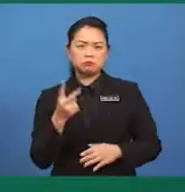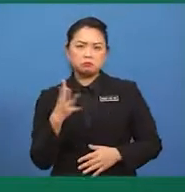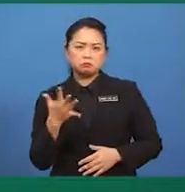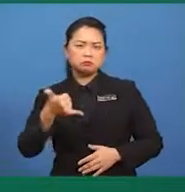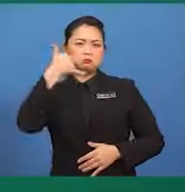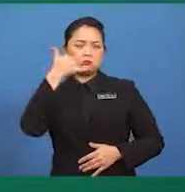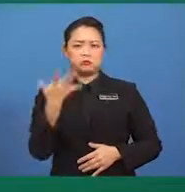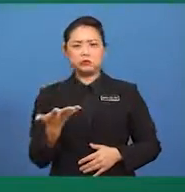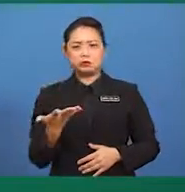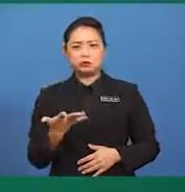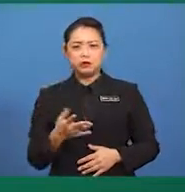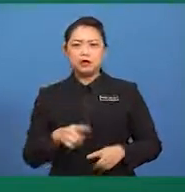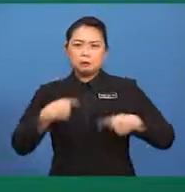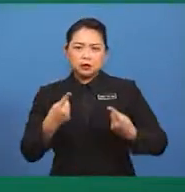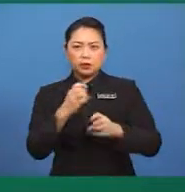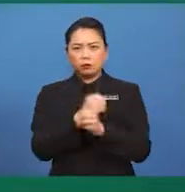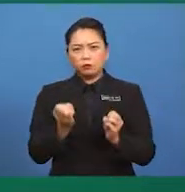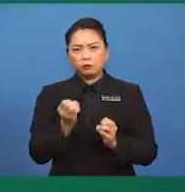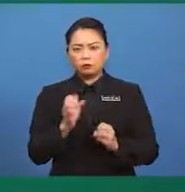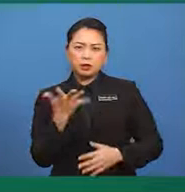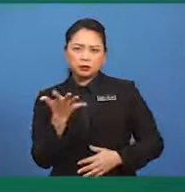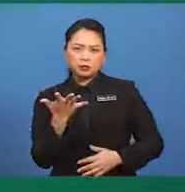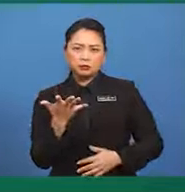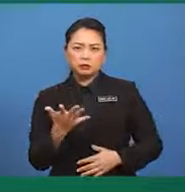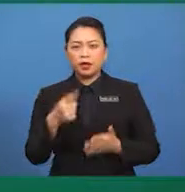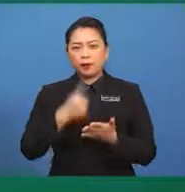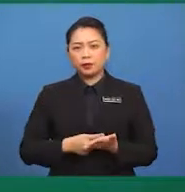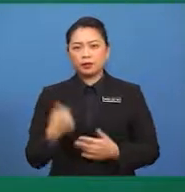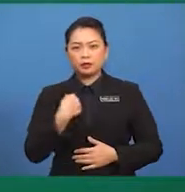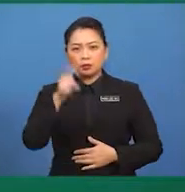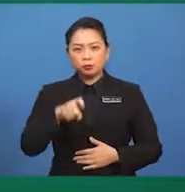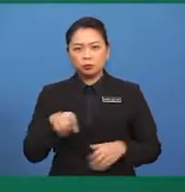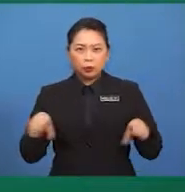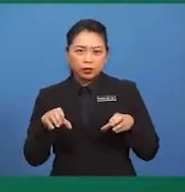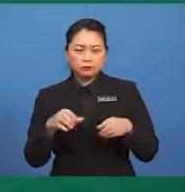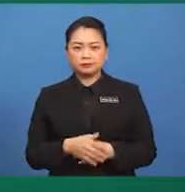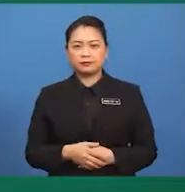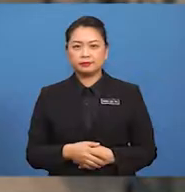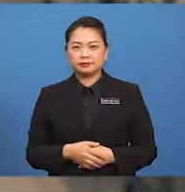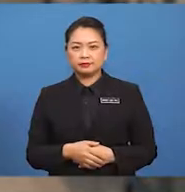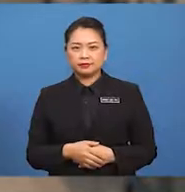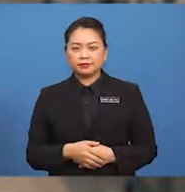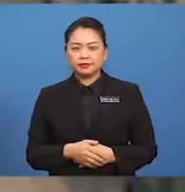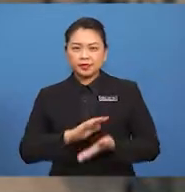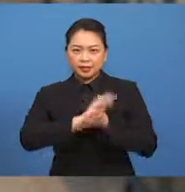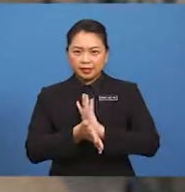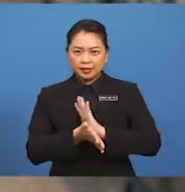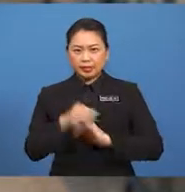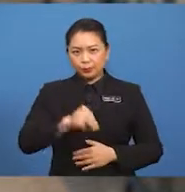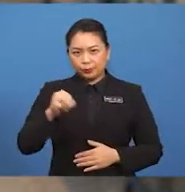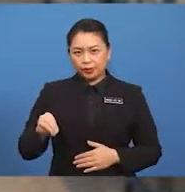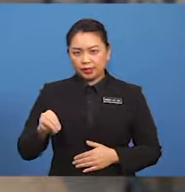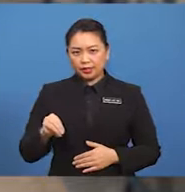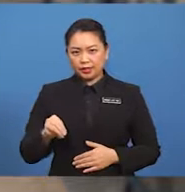berjawab. Pergi ke pejabat dia pun dah tiada. Apakah yang kita perlu buat? Jadi